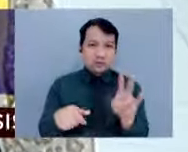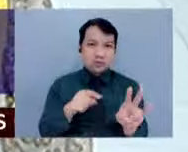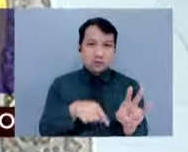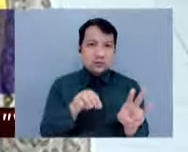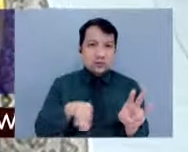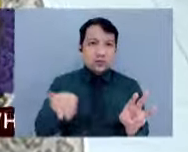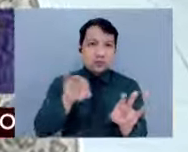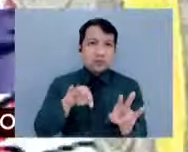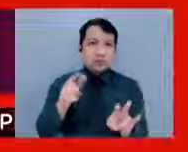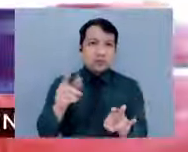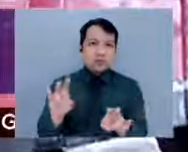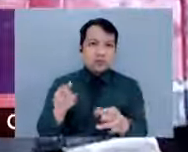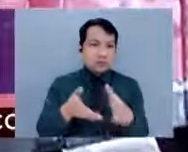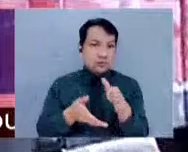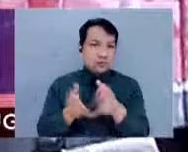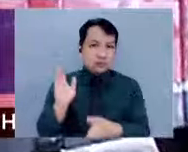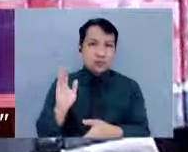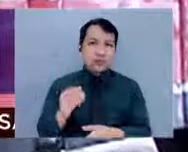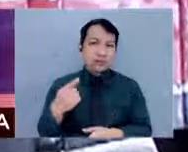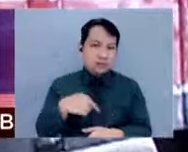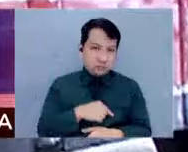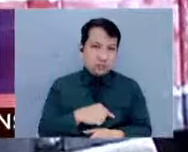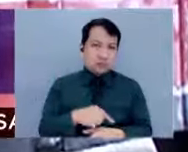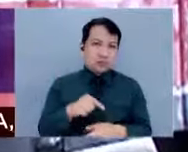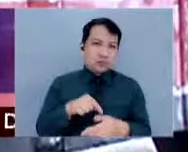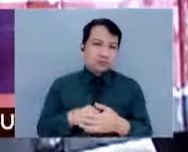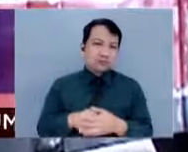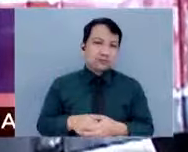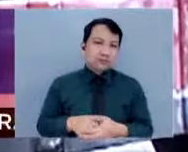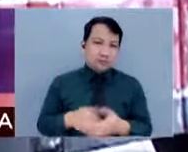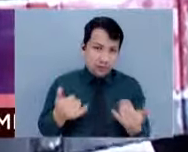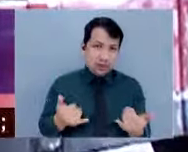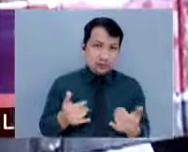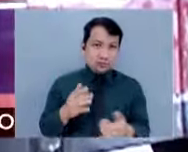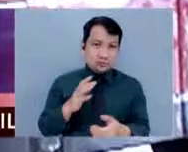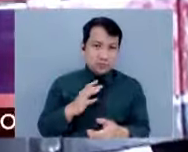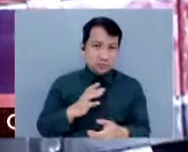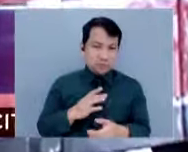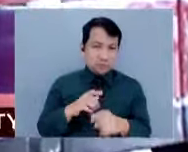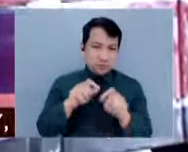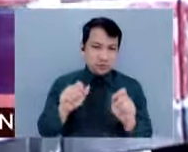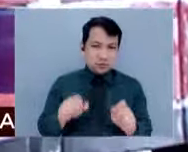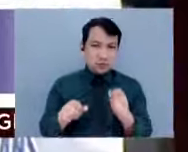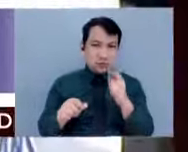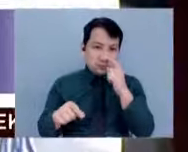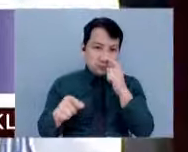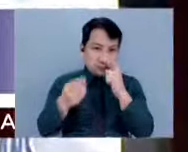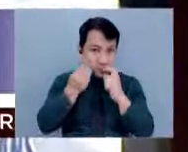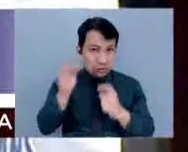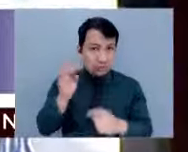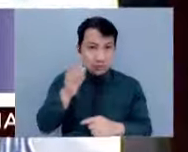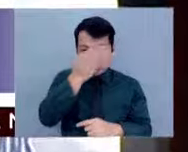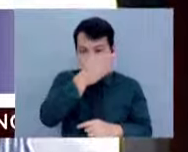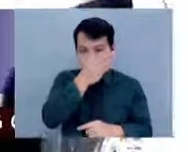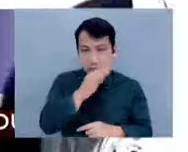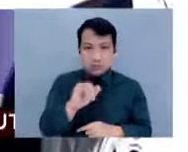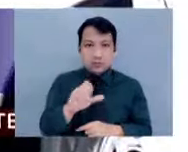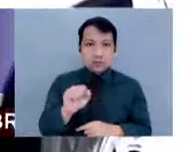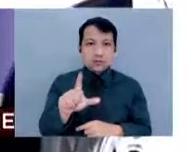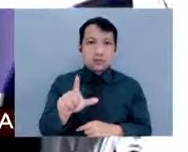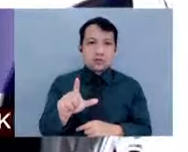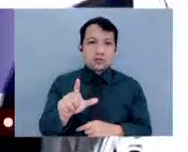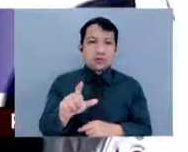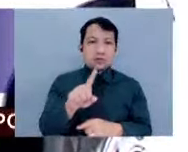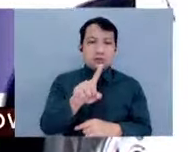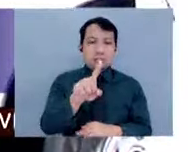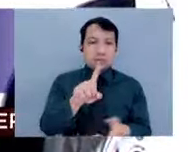27 makaalis po kami. Sa ngayon, sapat na ang biyahe sa terminal, partikular sa mga uuwi sa Bicol. Pero naglabas na rin ng higit 1,000